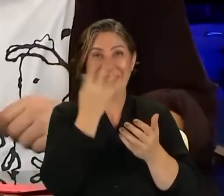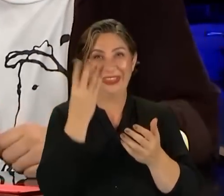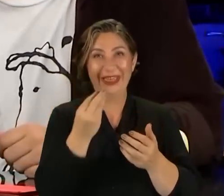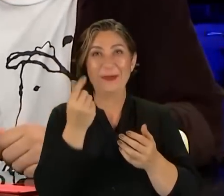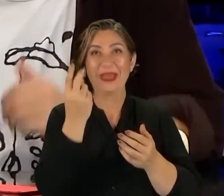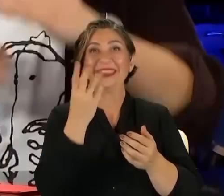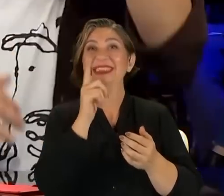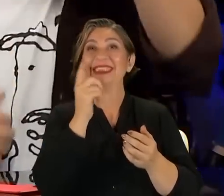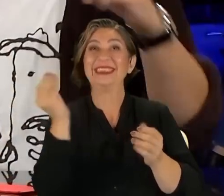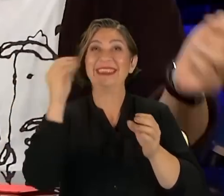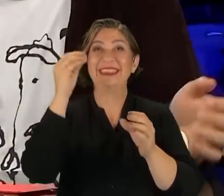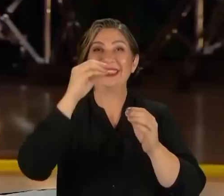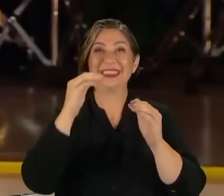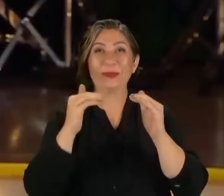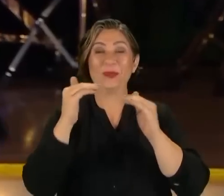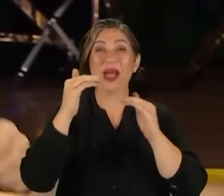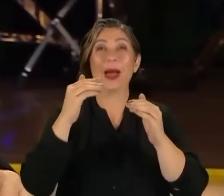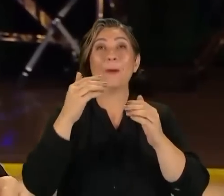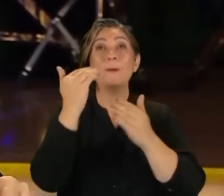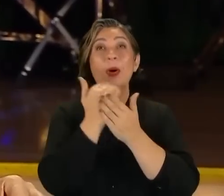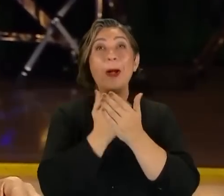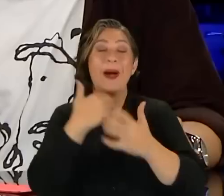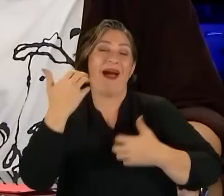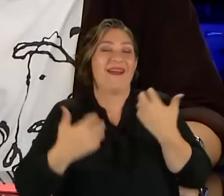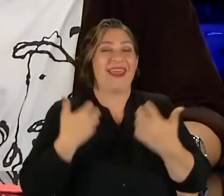falan. Ses daha eklendi falan. Katman arttı. Programa hareket getirdin.